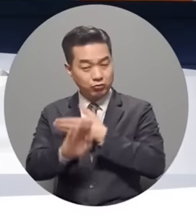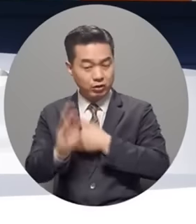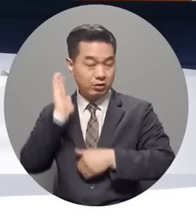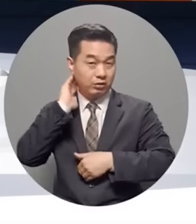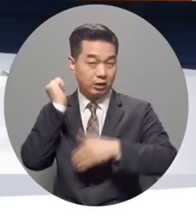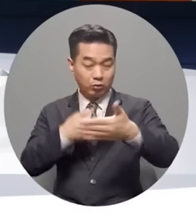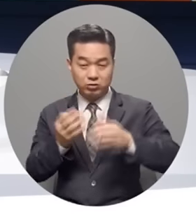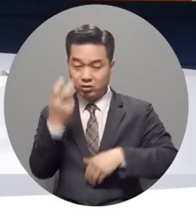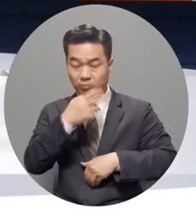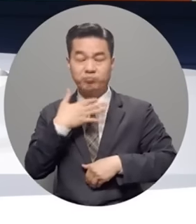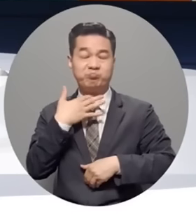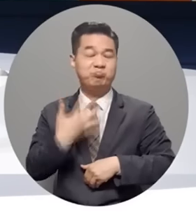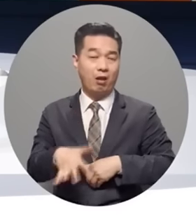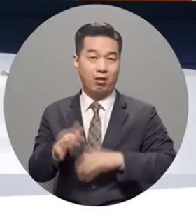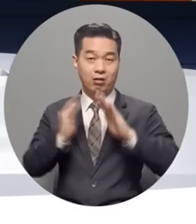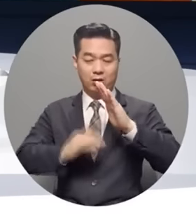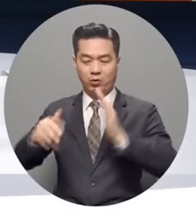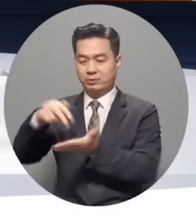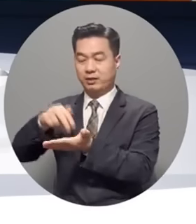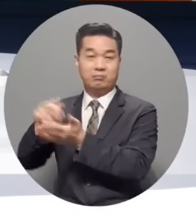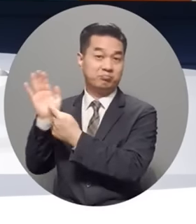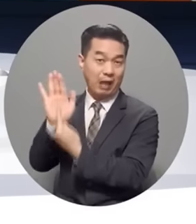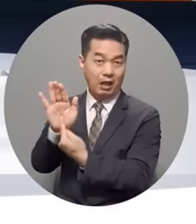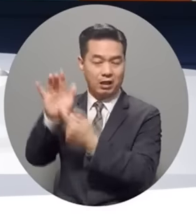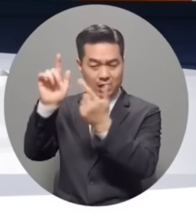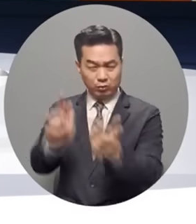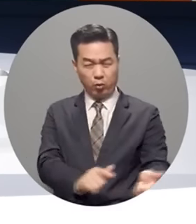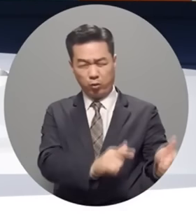바 없다는 공식 입장을 내놨지만 하루 종일